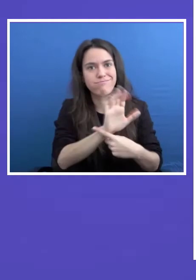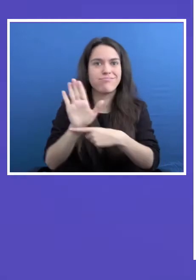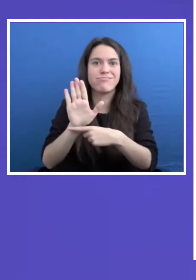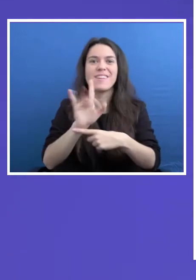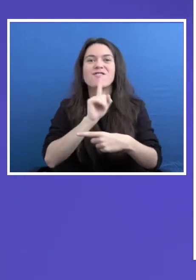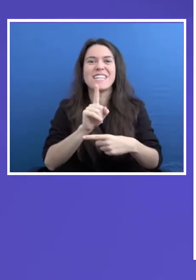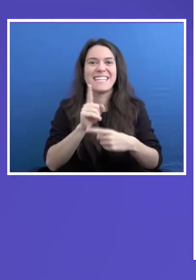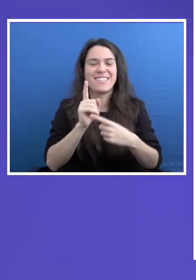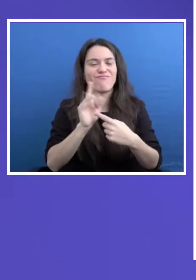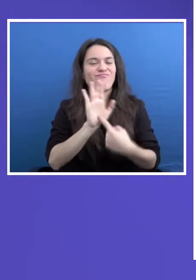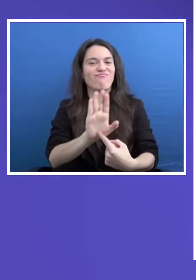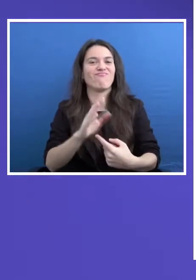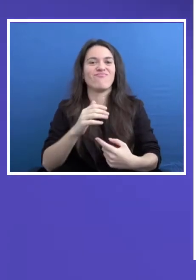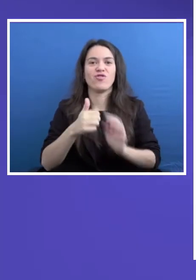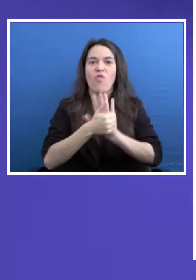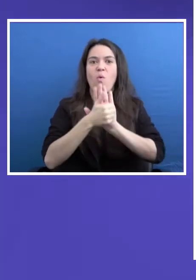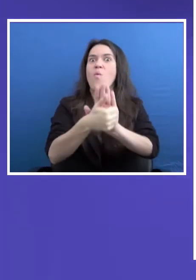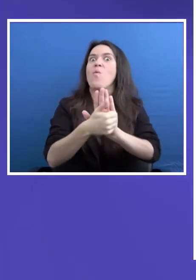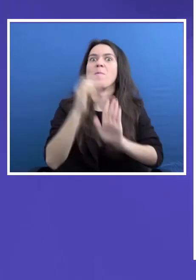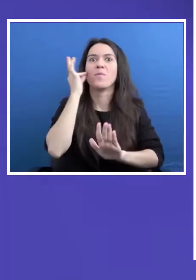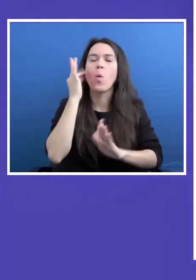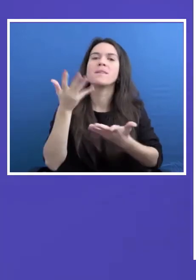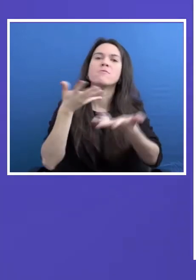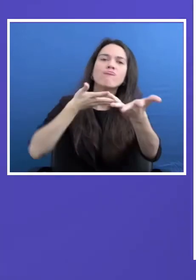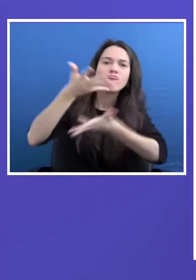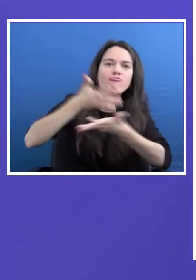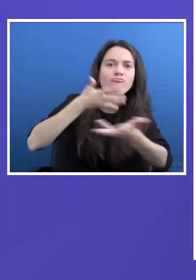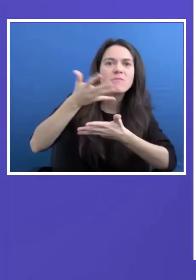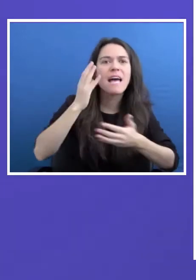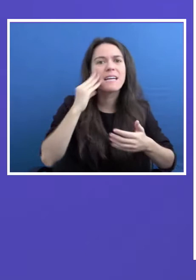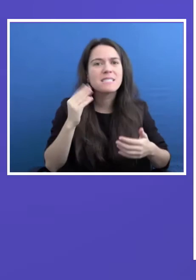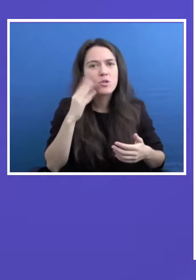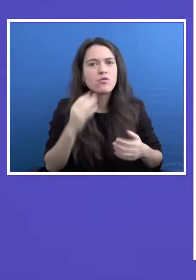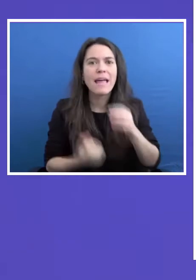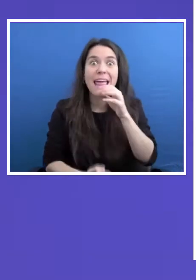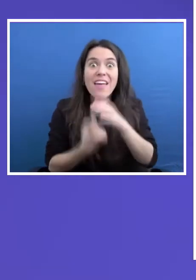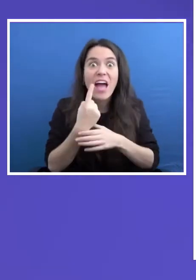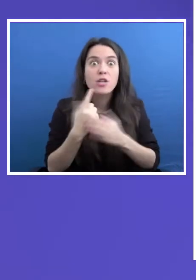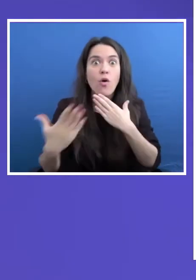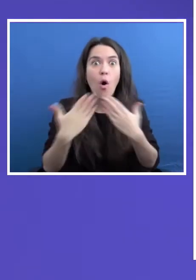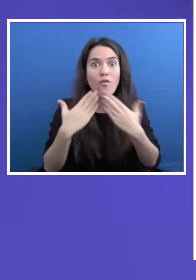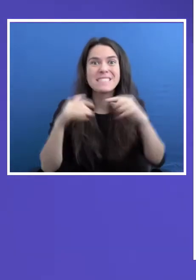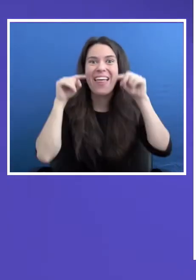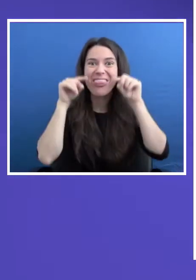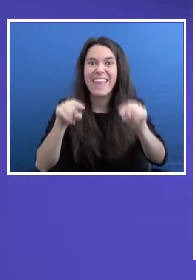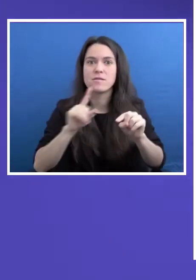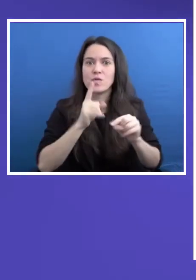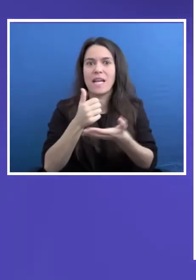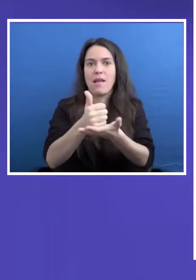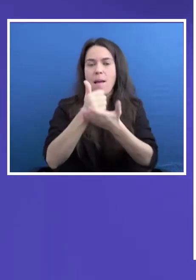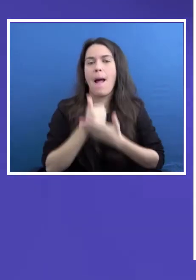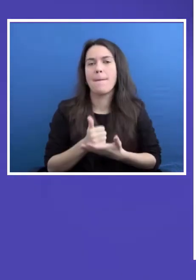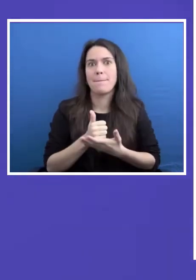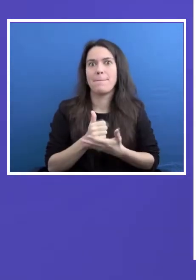يشوفوا الحياه على ارض الواقع عامل ازاي، وبالتالي يبداوا ينقلوا الصوره دي بصوره افضل وبصوره حقيقيه عندهم في